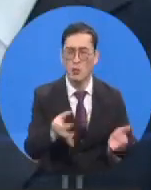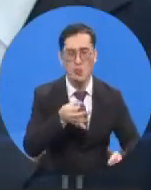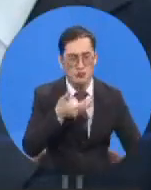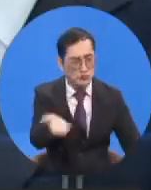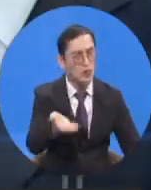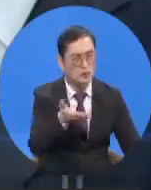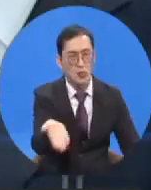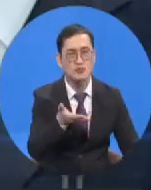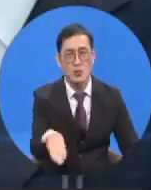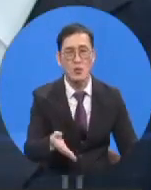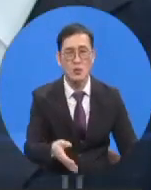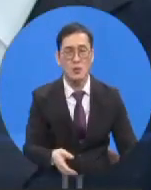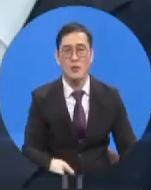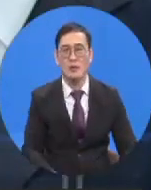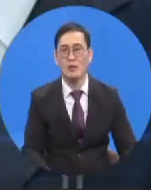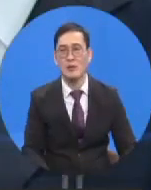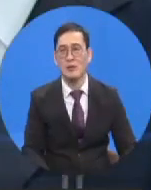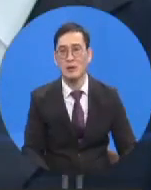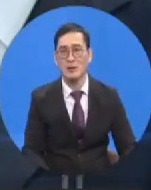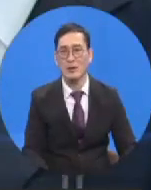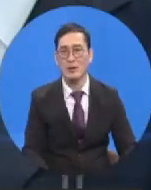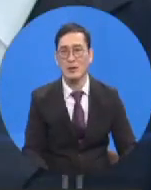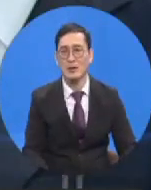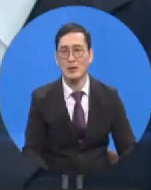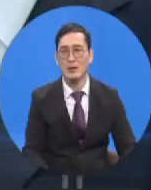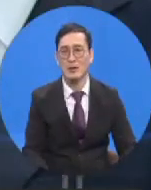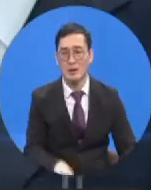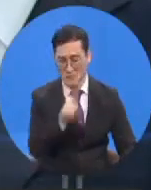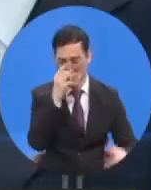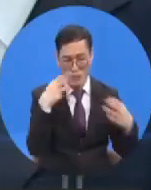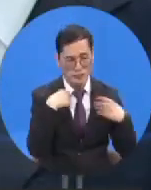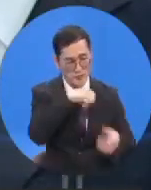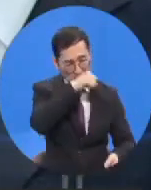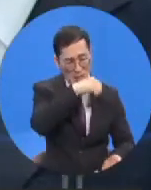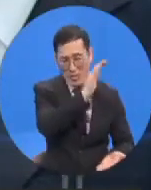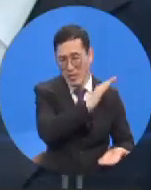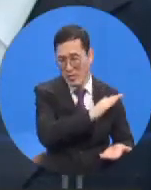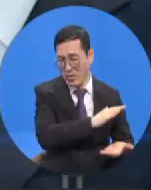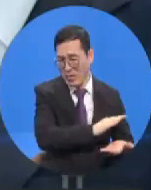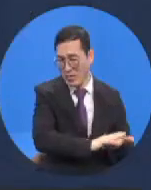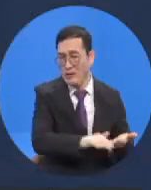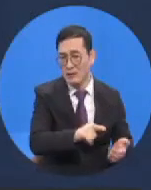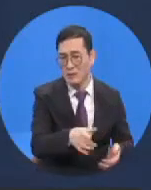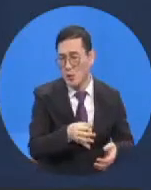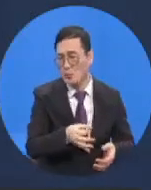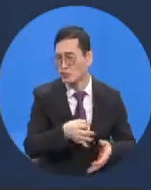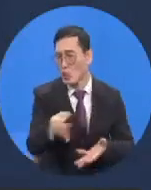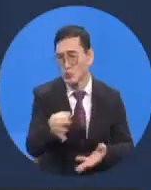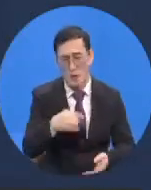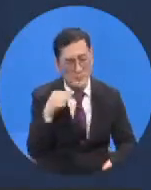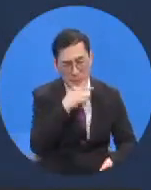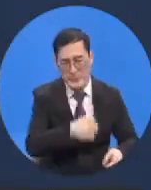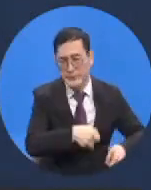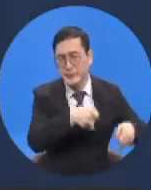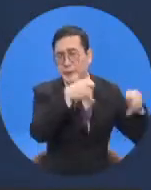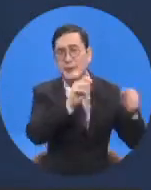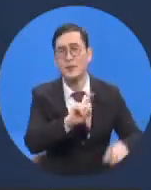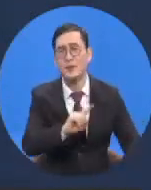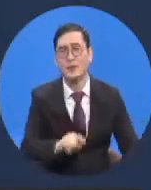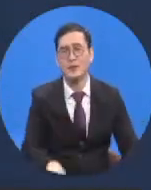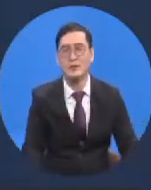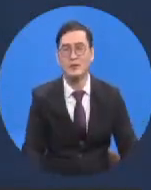보니까 또 퍼주는 거냐라는 식의 이야기로 지금 흘러가고 있죠. 사실 지금 이재명 지사가 저 발언을 한 곳이